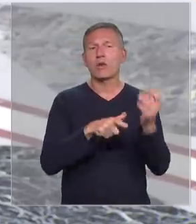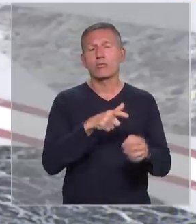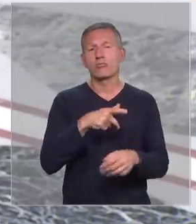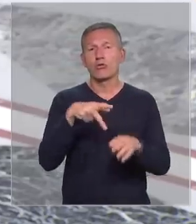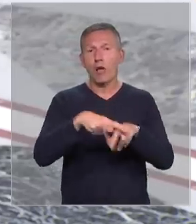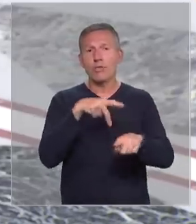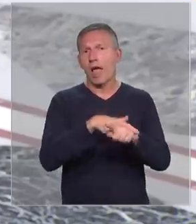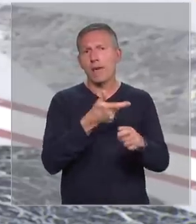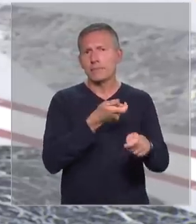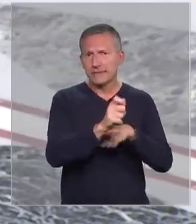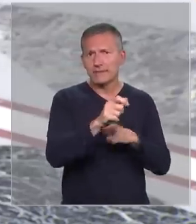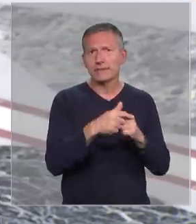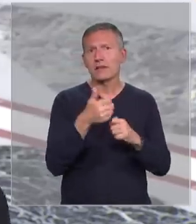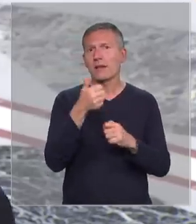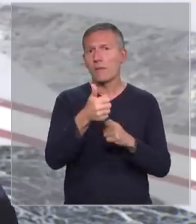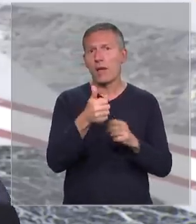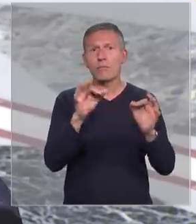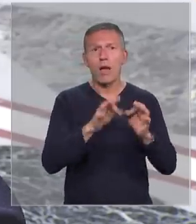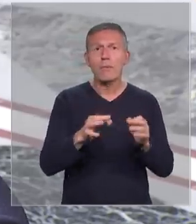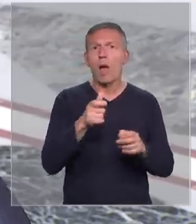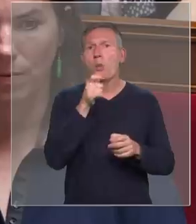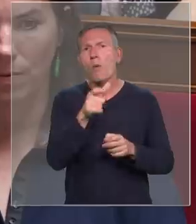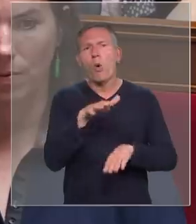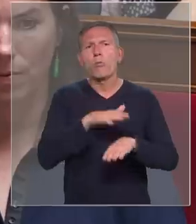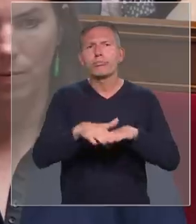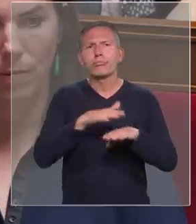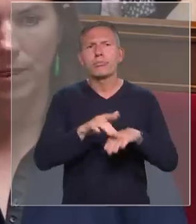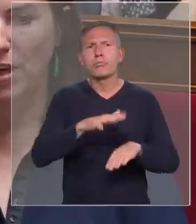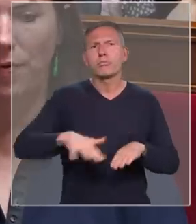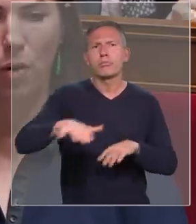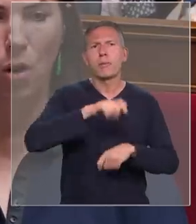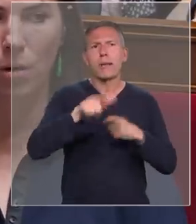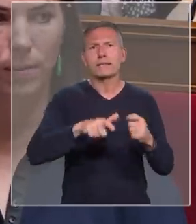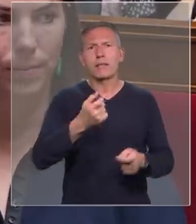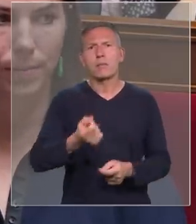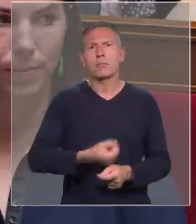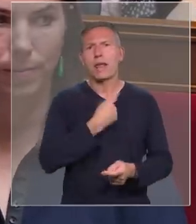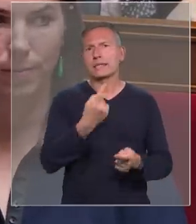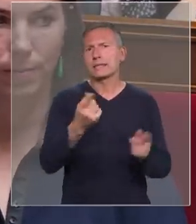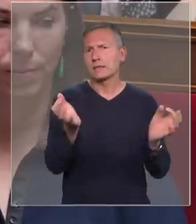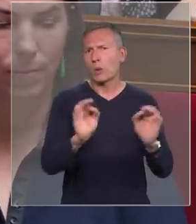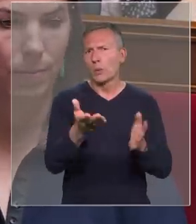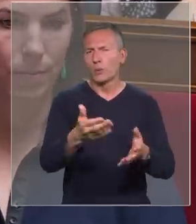à Sainte-Soline, et vous n'avez aucun mot de compassion pour ces très nombreux blessés.